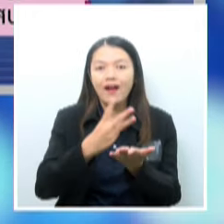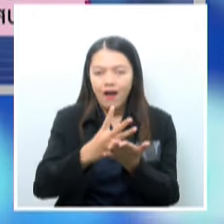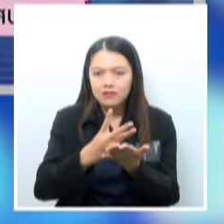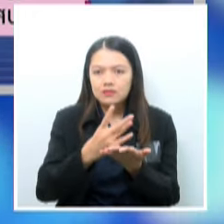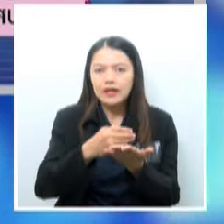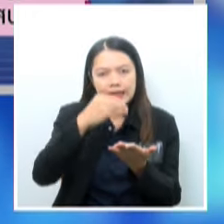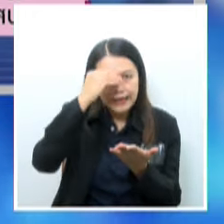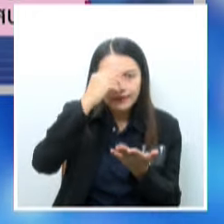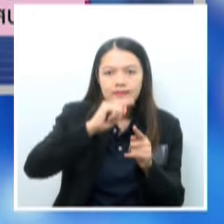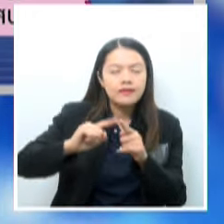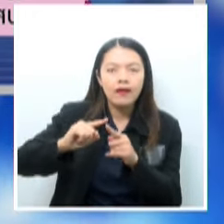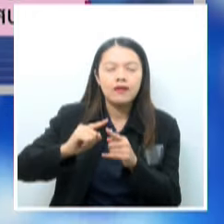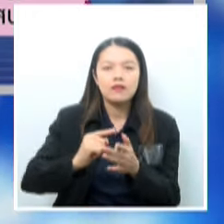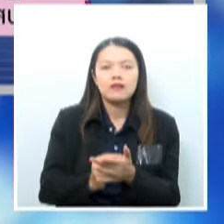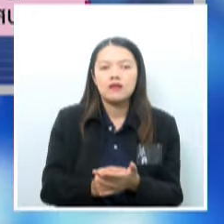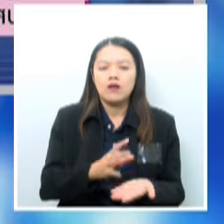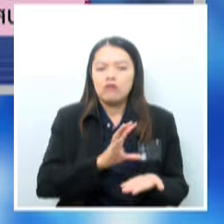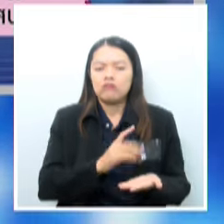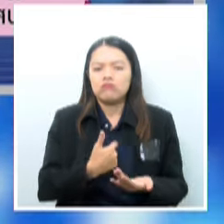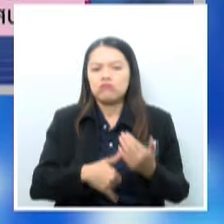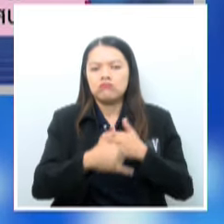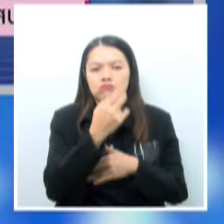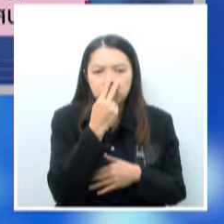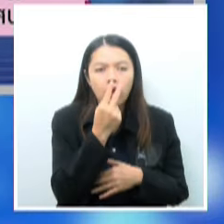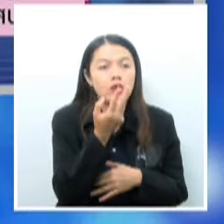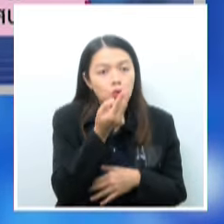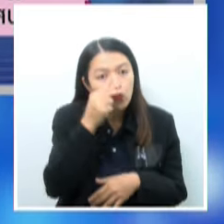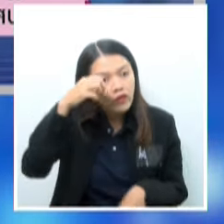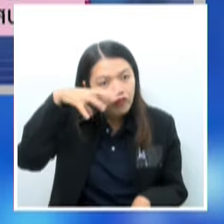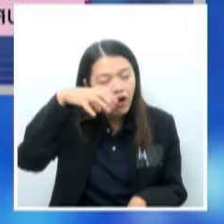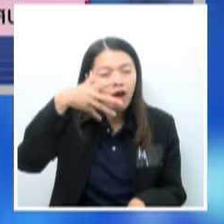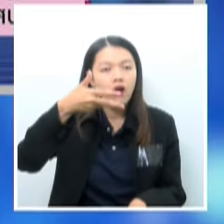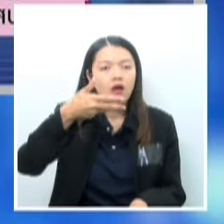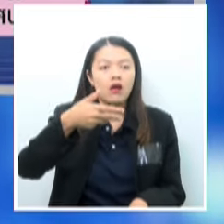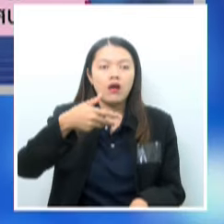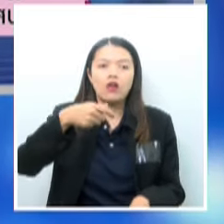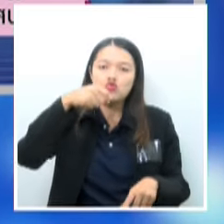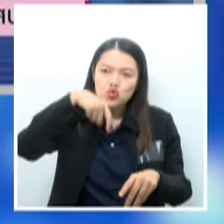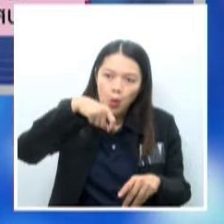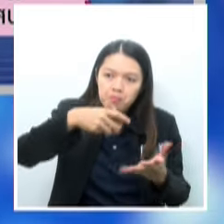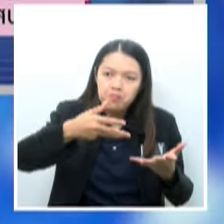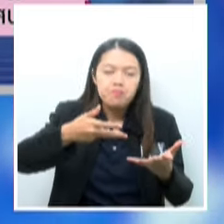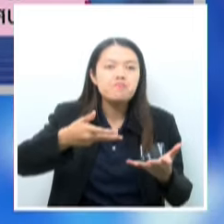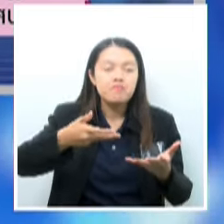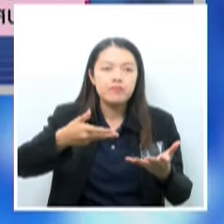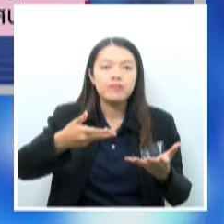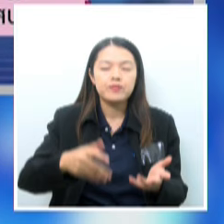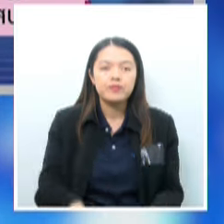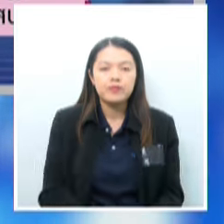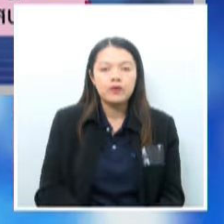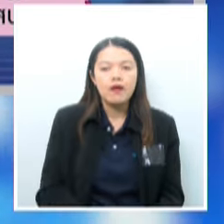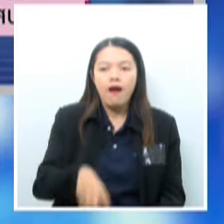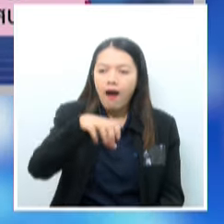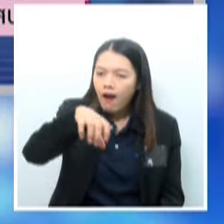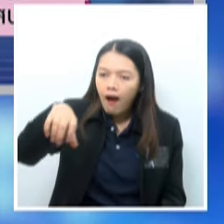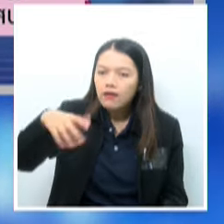ราบอกว่าไปแล้วเอาข้อมูลในเรื่องของไฟฟ้าข้อมูลในเรื่องของซ่อมแซมในเรื่องของอาคารสถาน